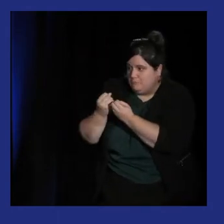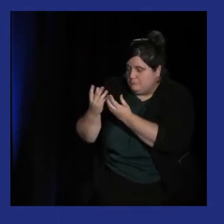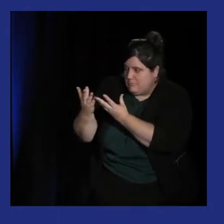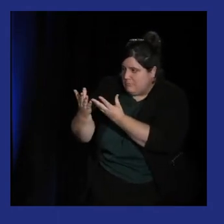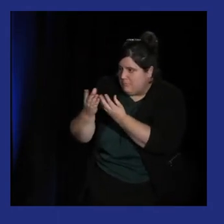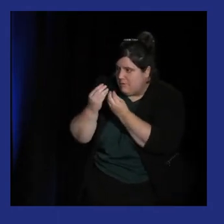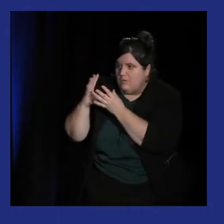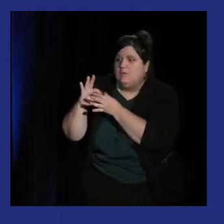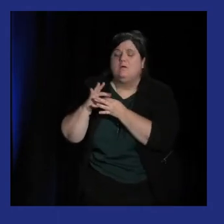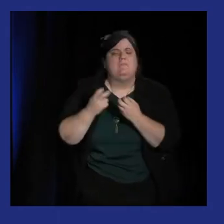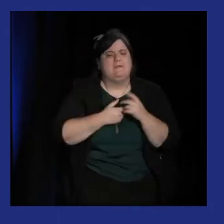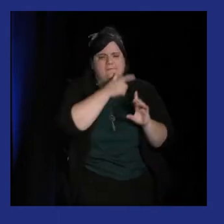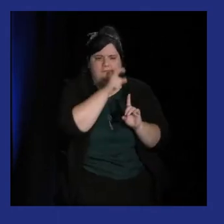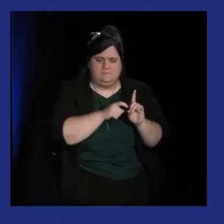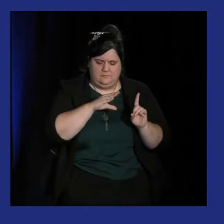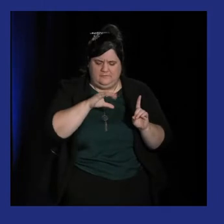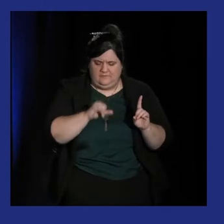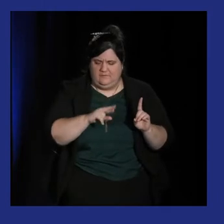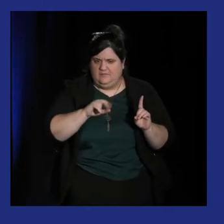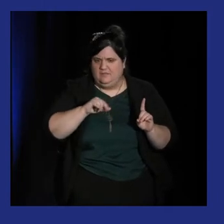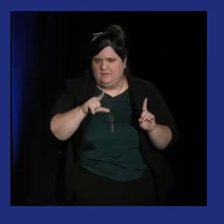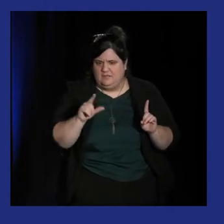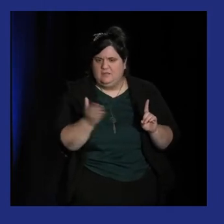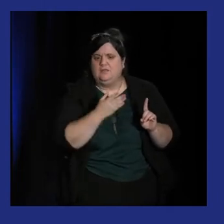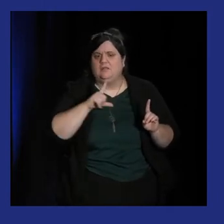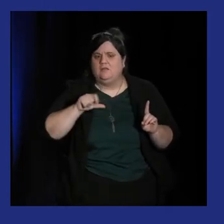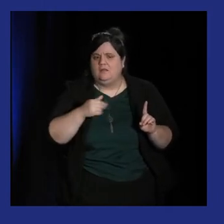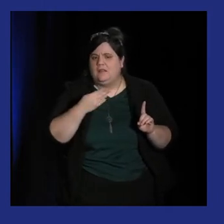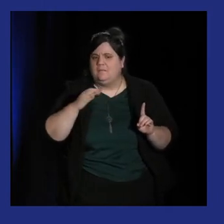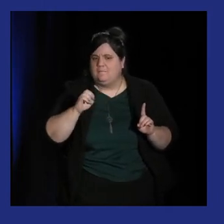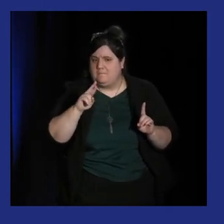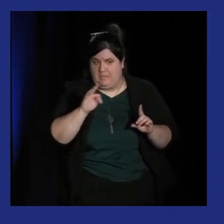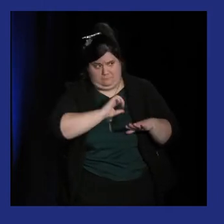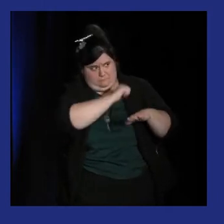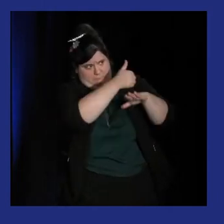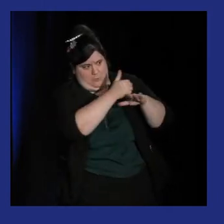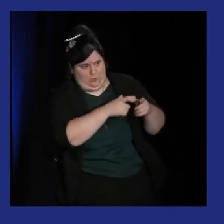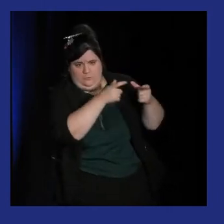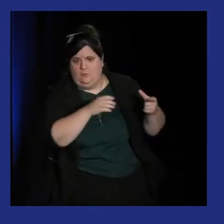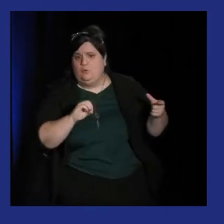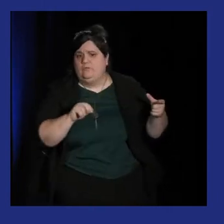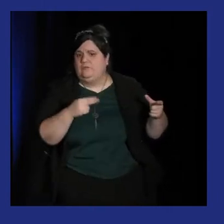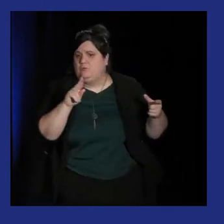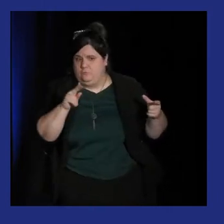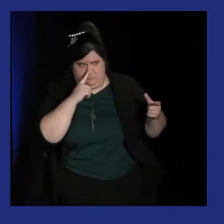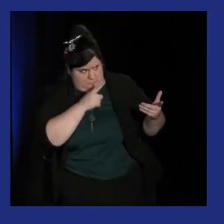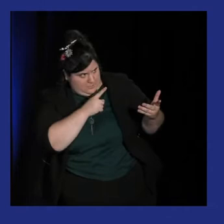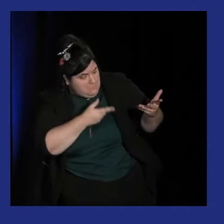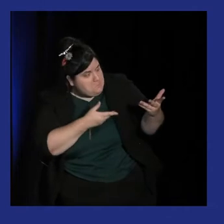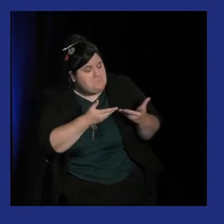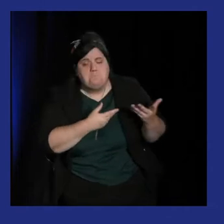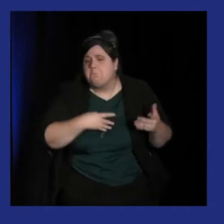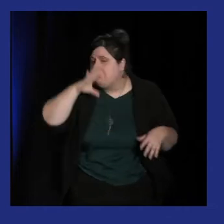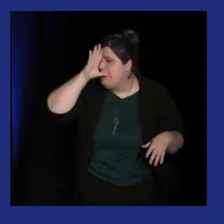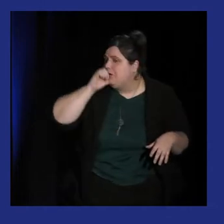la rencontre avec Cyril Imbert le boss de dot ému on s'est rencontré un peu par hasard en soirée on a commencé à parler de musique